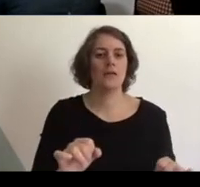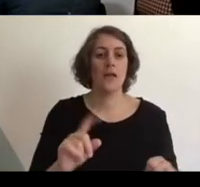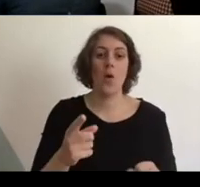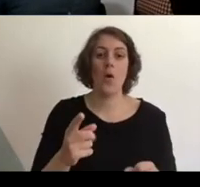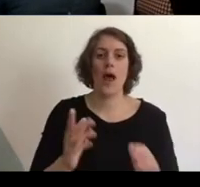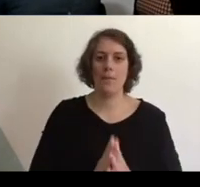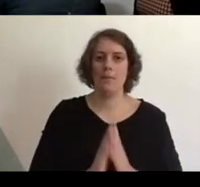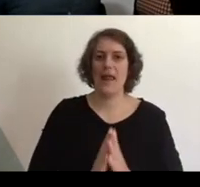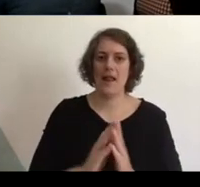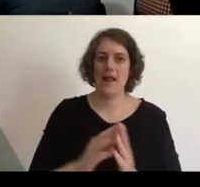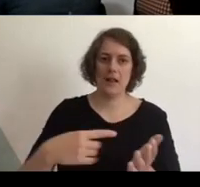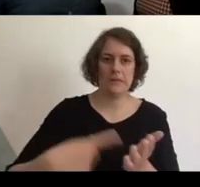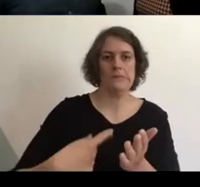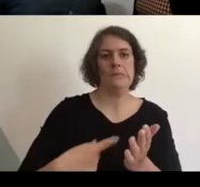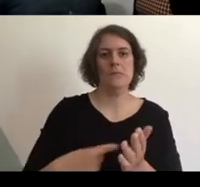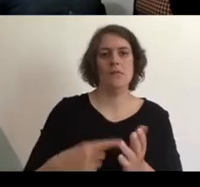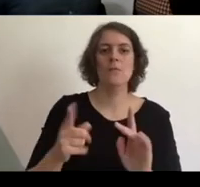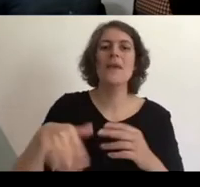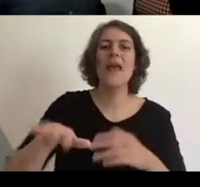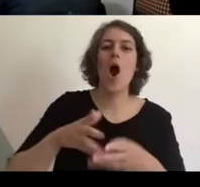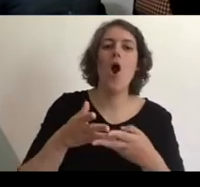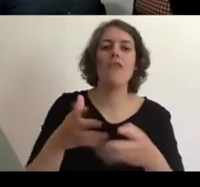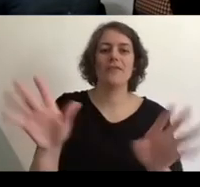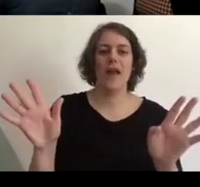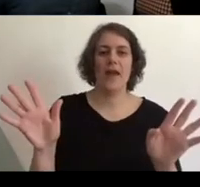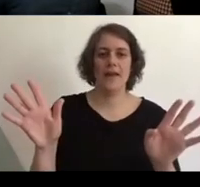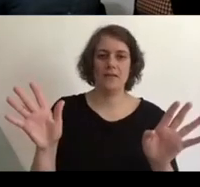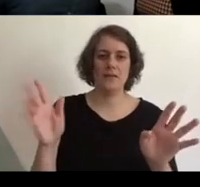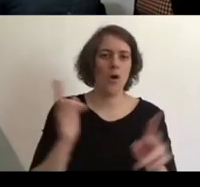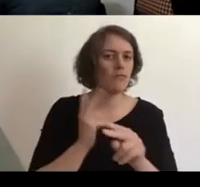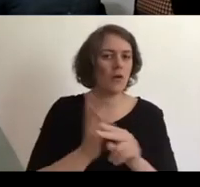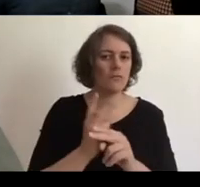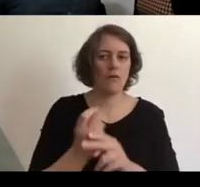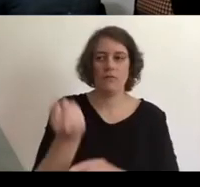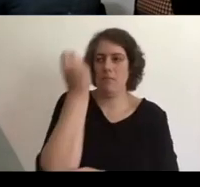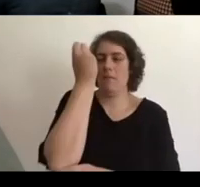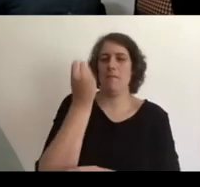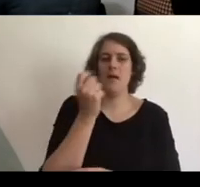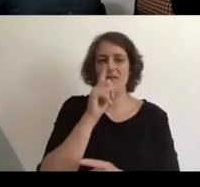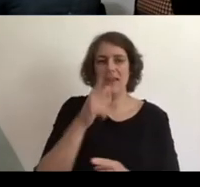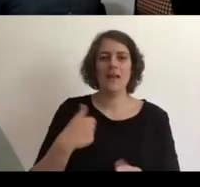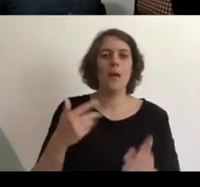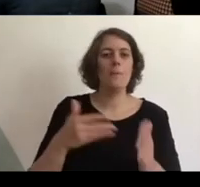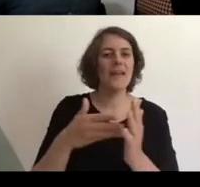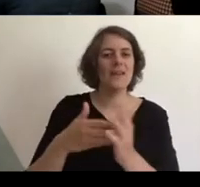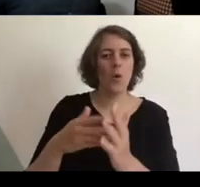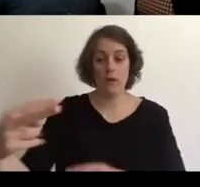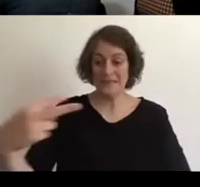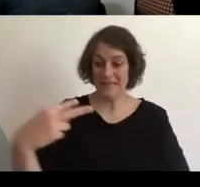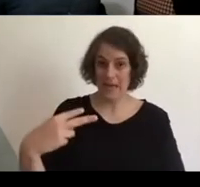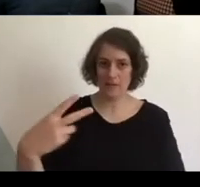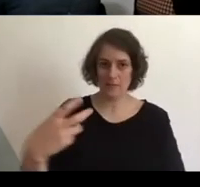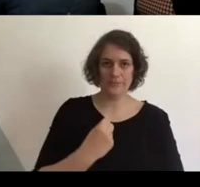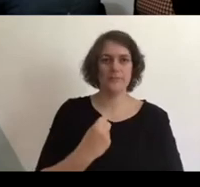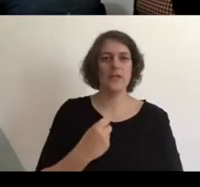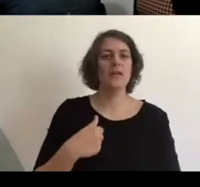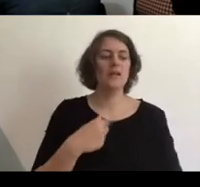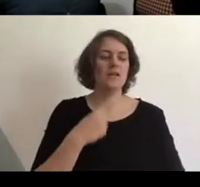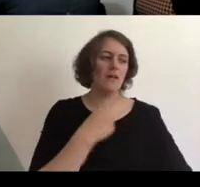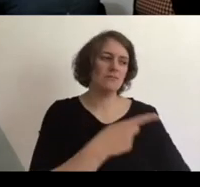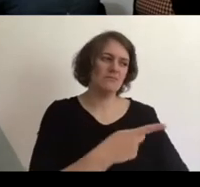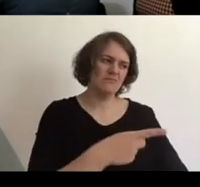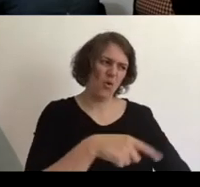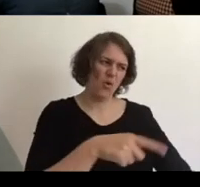mehr Offenheit. Also uns begegnet es immer noch so, dass gerade wenn man eine sichtbare Behinderung hat, dass uns das die Fähigkeit, dass wir arbeiten